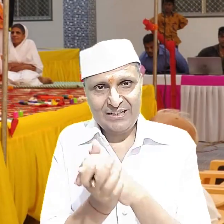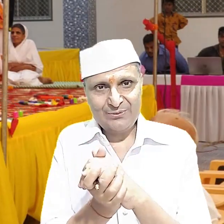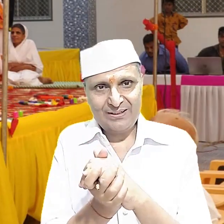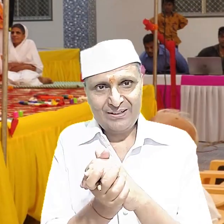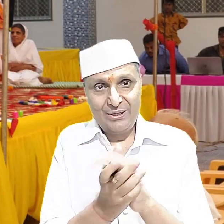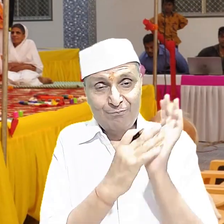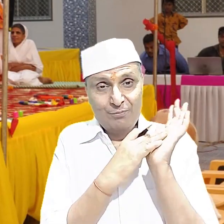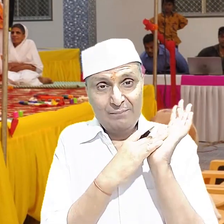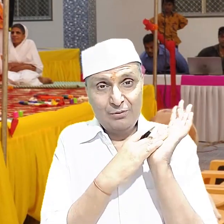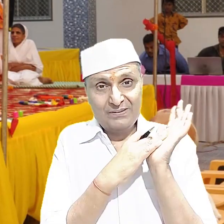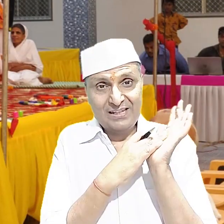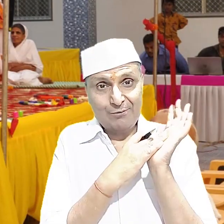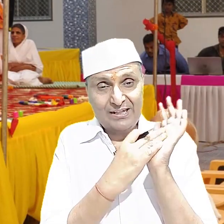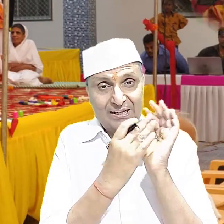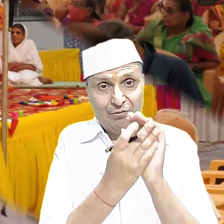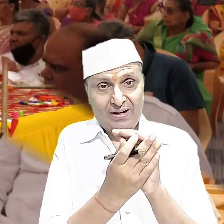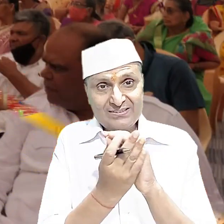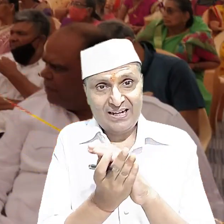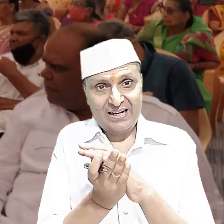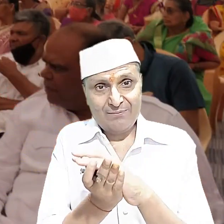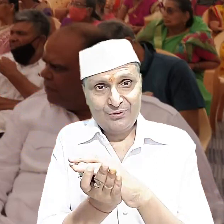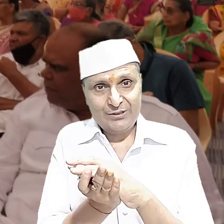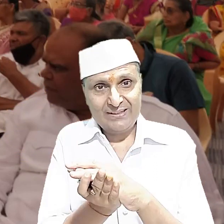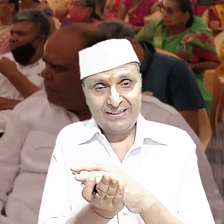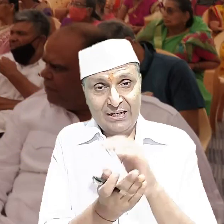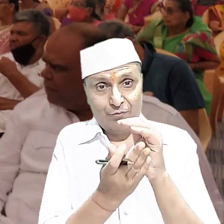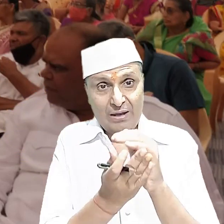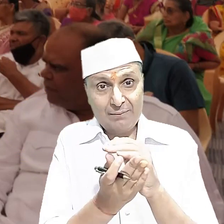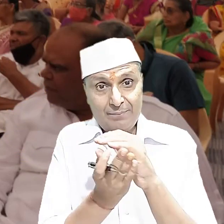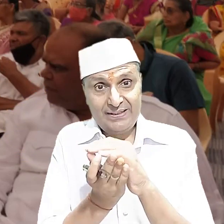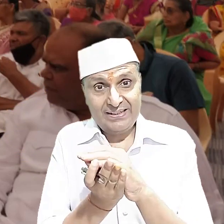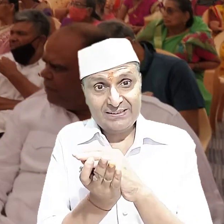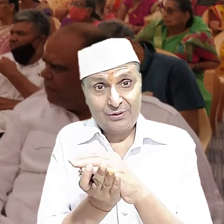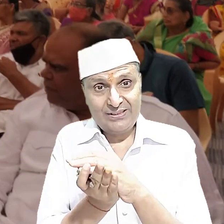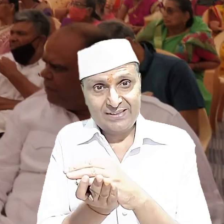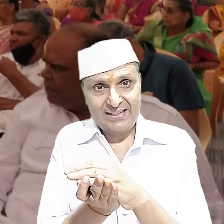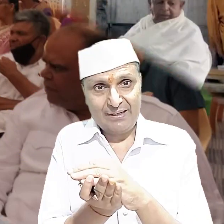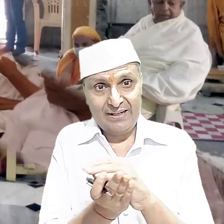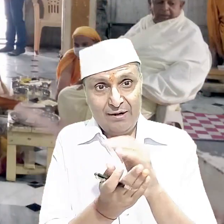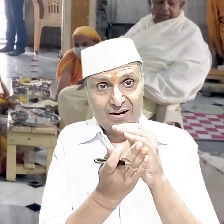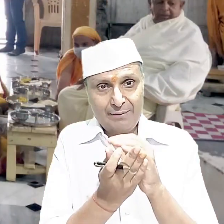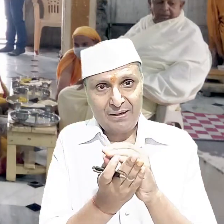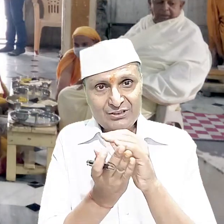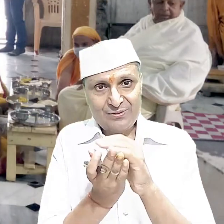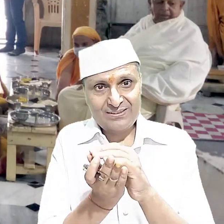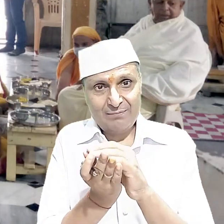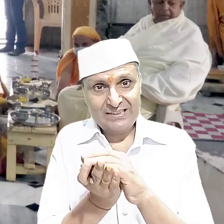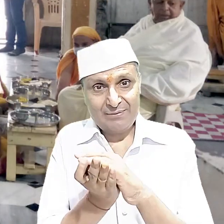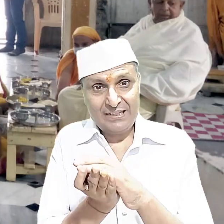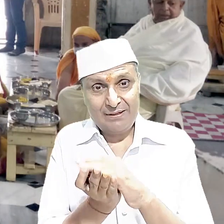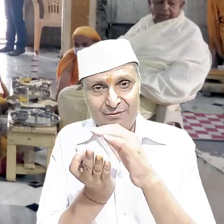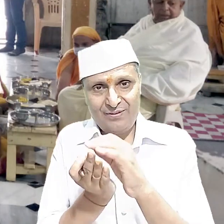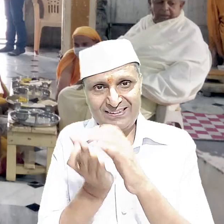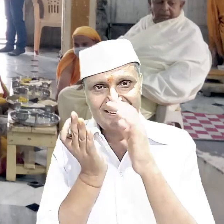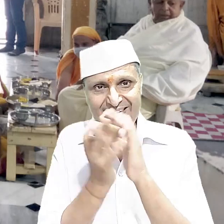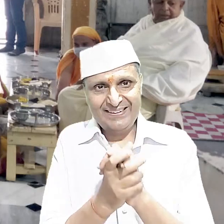याग विधान हुआ मुंबई में जो पंचकलाय था, वहां से मूर्तियां जो आई थी वो यहाँ पर बगिया जो नीचे तलहटी में, वहां के पार्श्वनाथ दिगंबर जैन